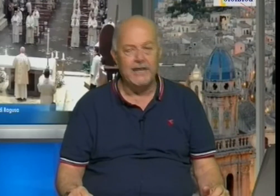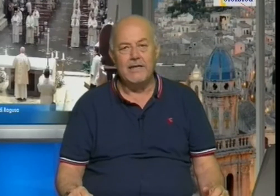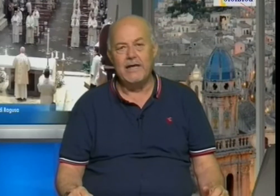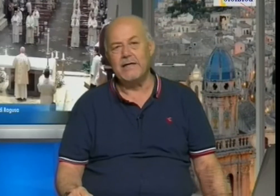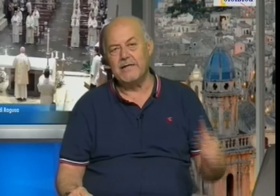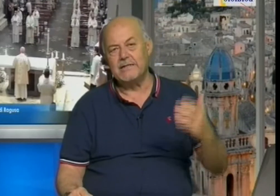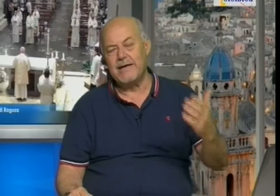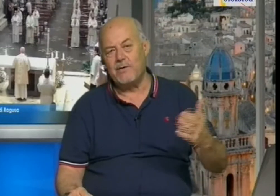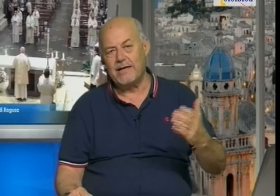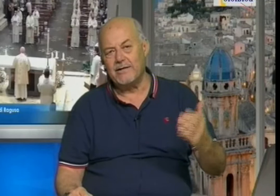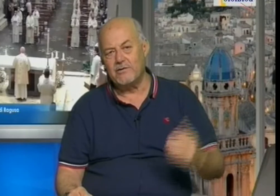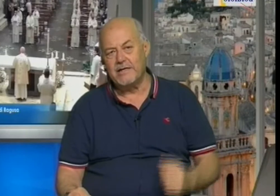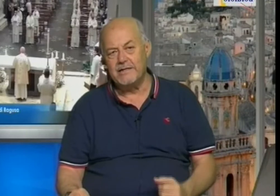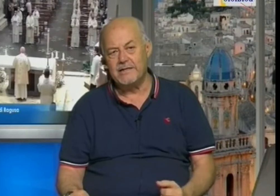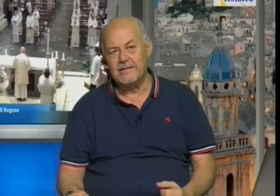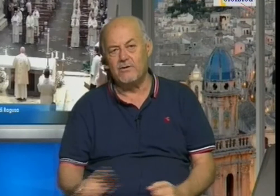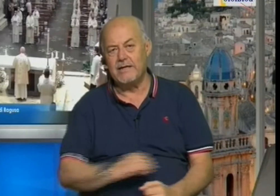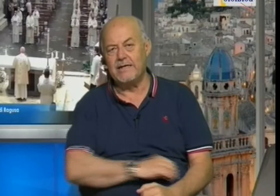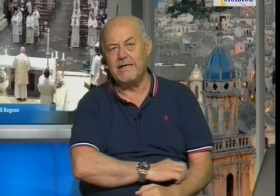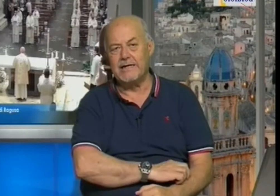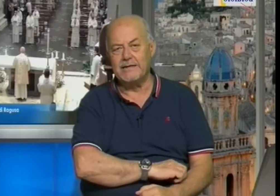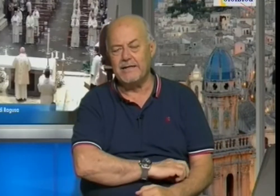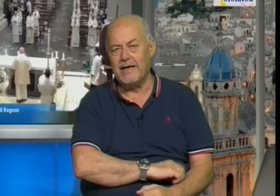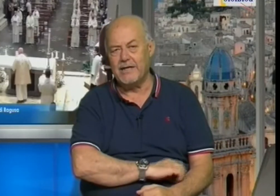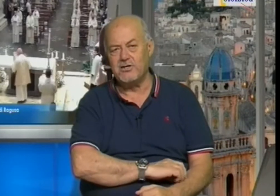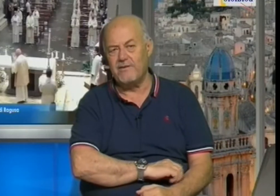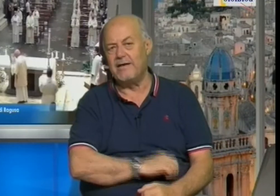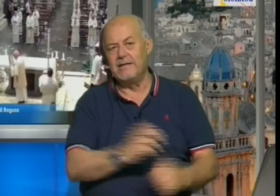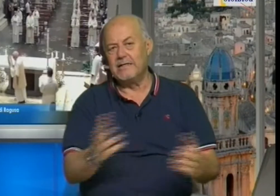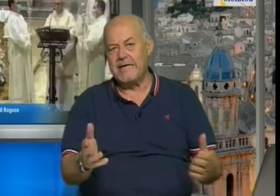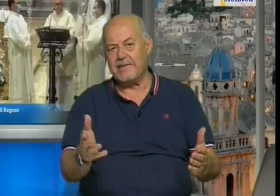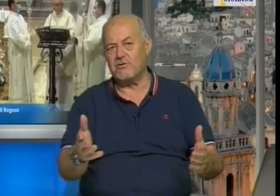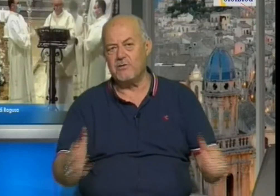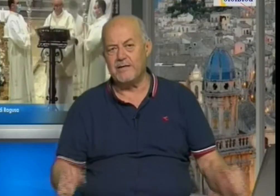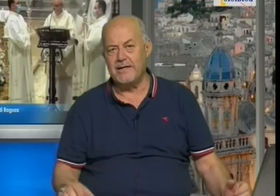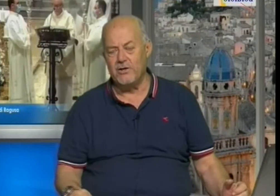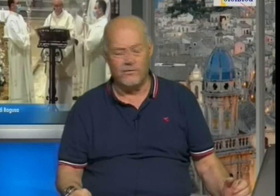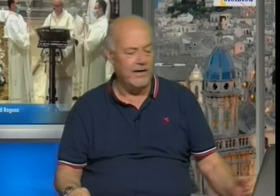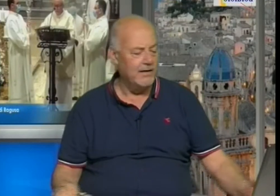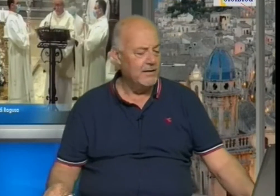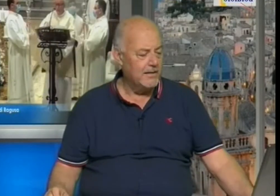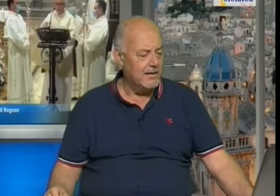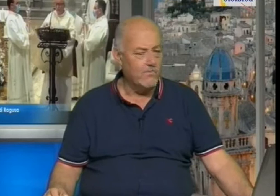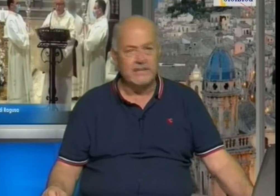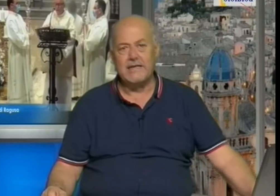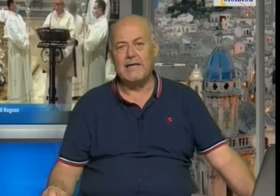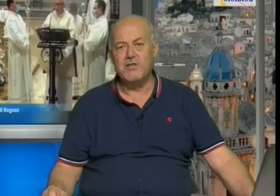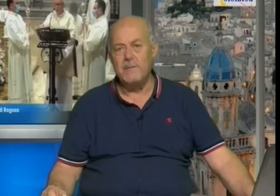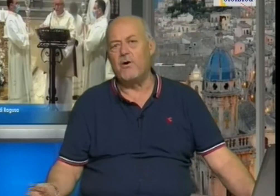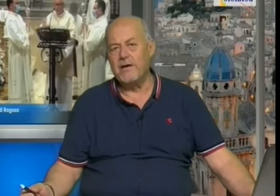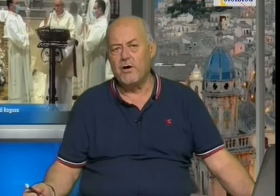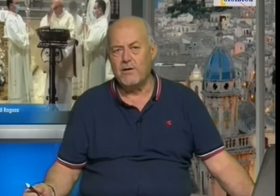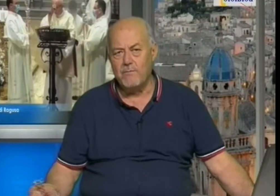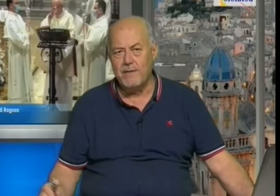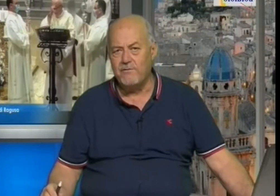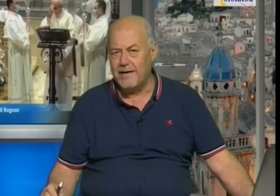dire, e ringraziamo anche l'organizzazione della cattedrale che ci aveva chiesto di mandare in onda questa